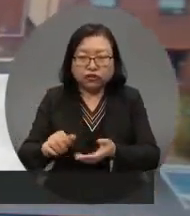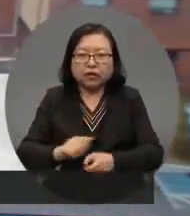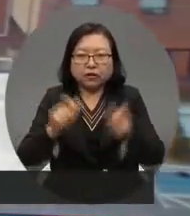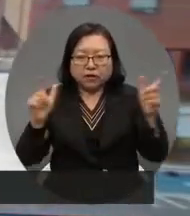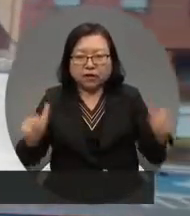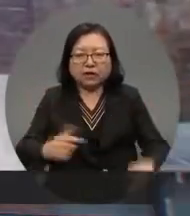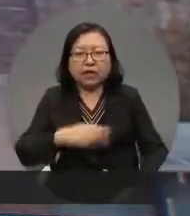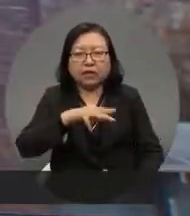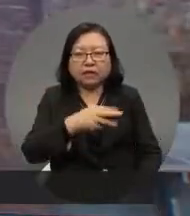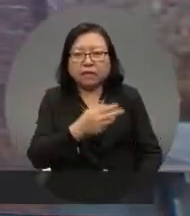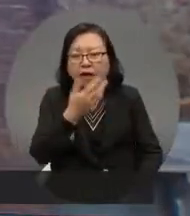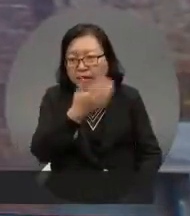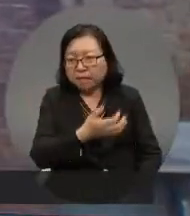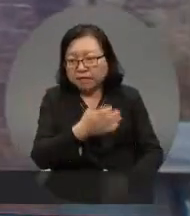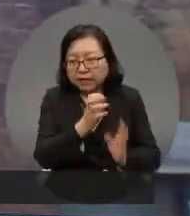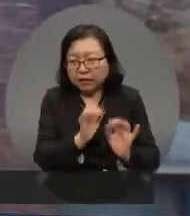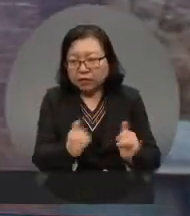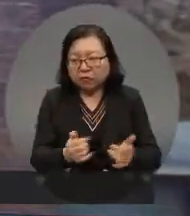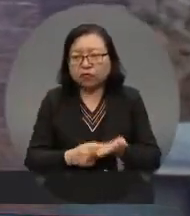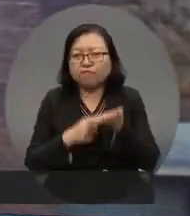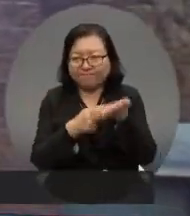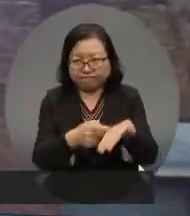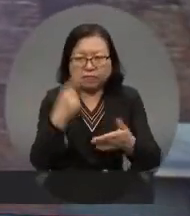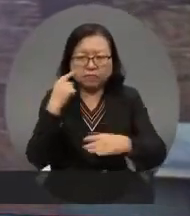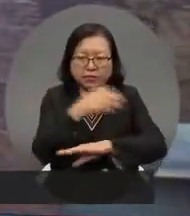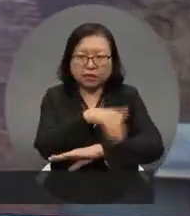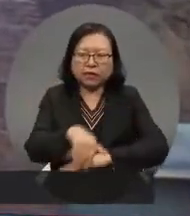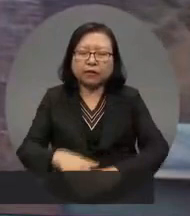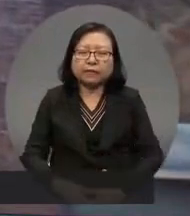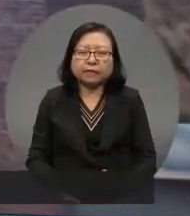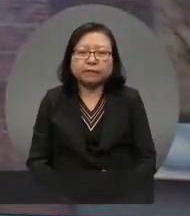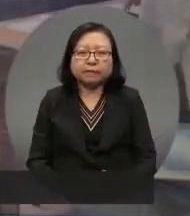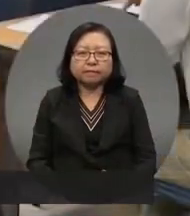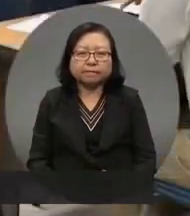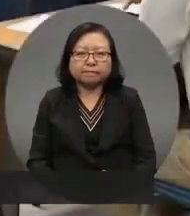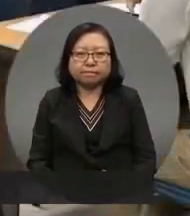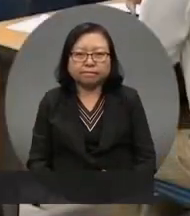교육부에 요청하기로 했습니다. 김대웅 기자입니다.